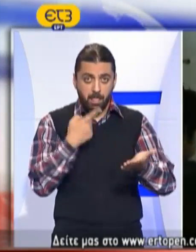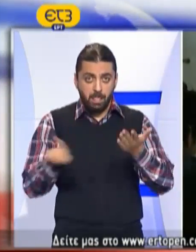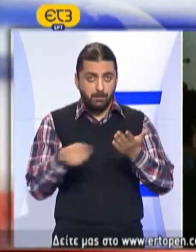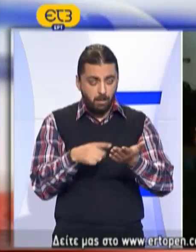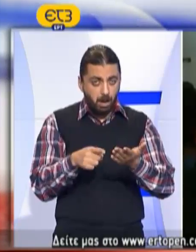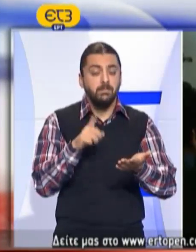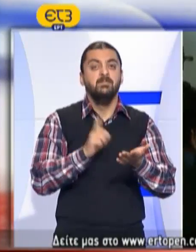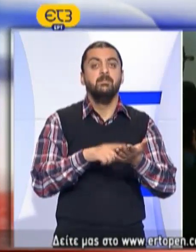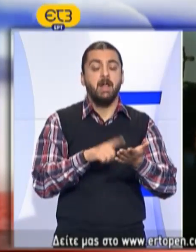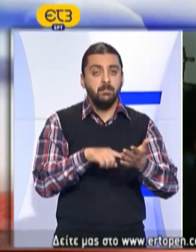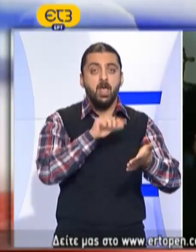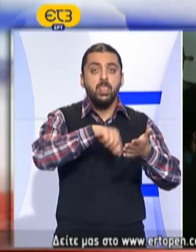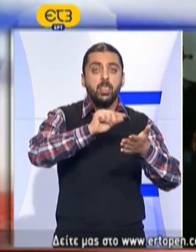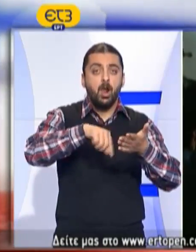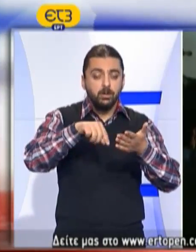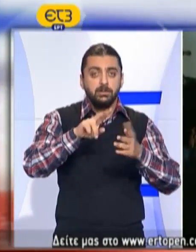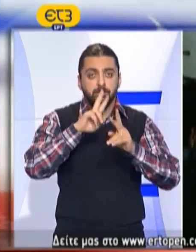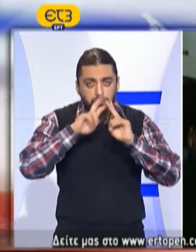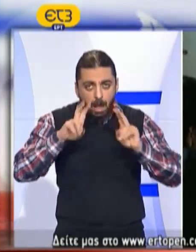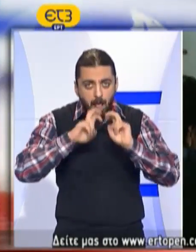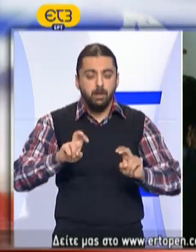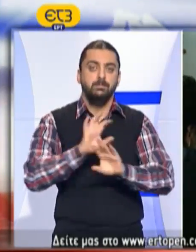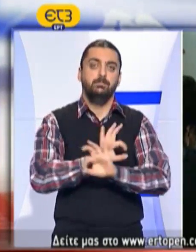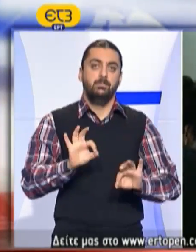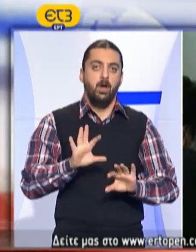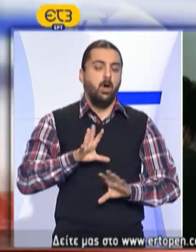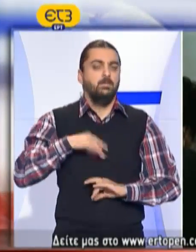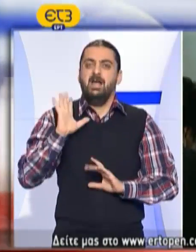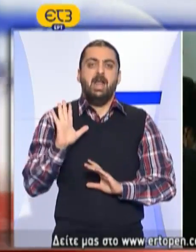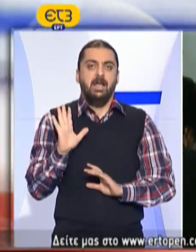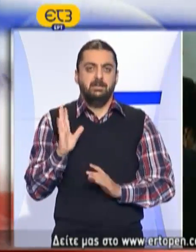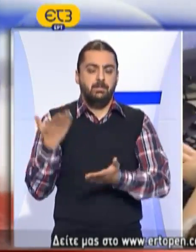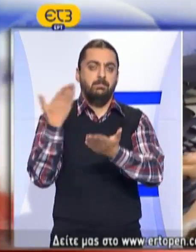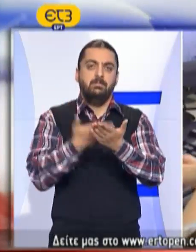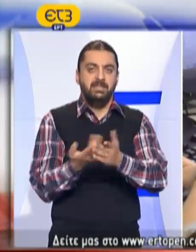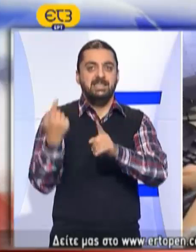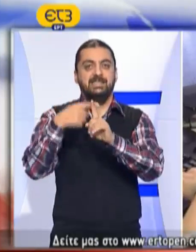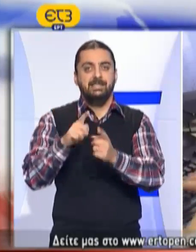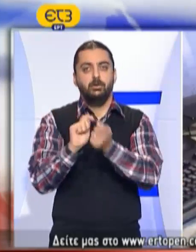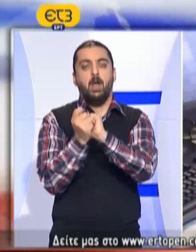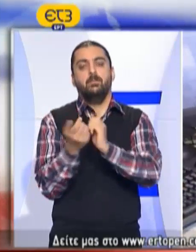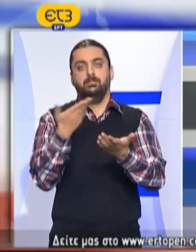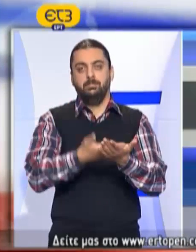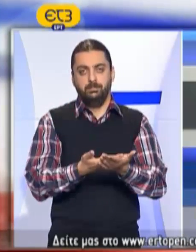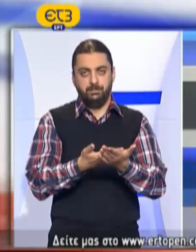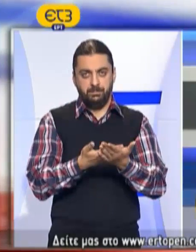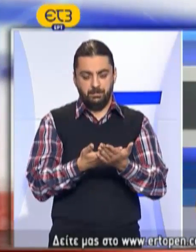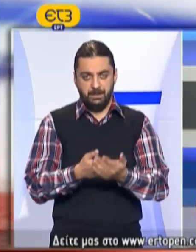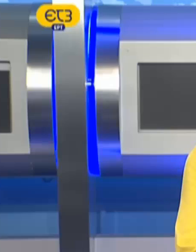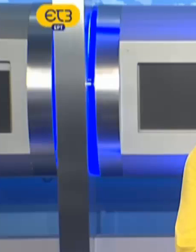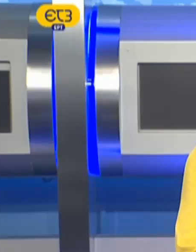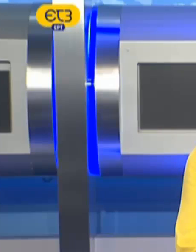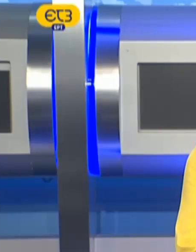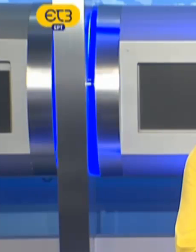διόρθωση της δήλωσης των φορολογουμένων και στην εκαθάρισή της, χωρίς να απαιτείται υποβολή τροποποιητικής φορολογικής δήλωσης. Χριστίνα. Σε ευχαριστούμε, Γιώργο.